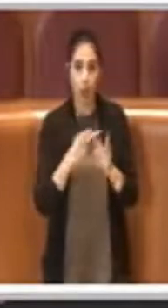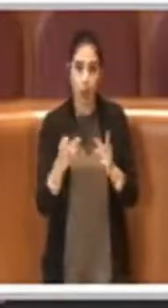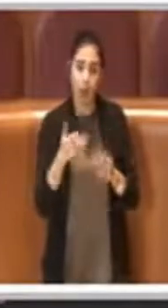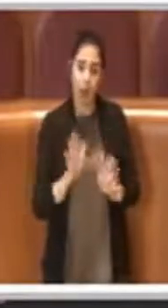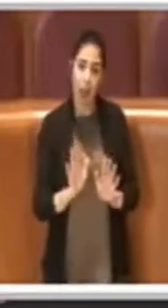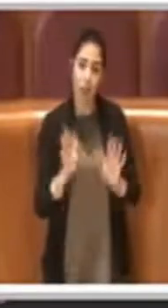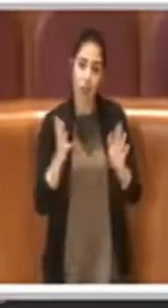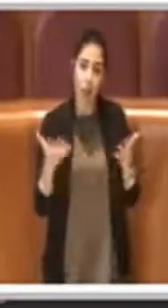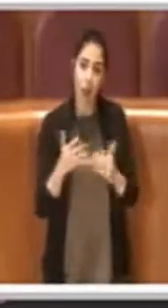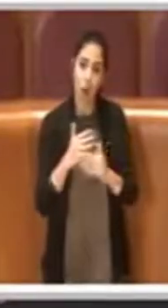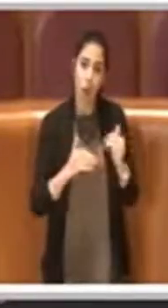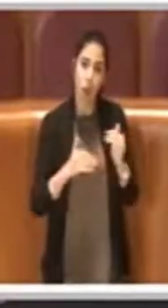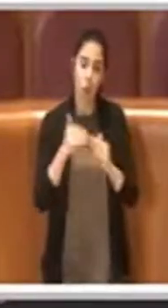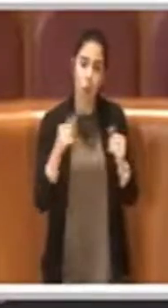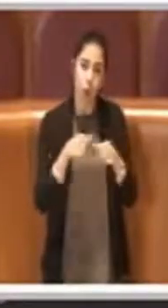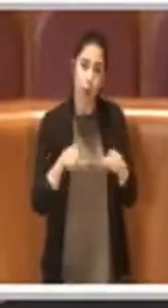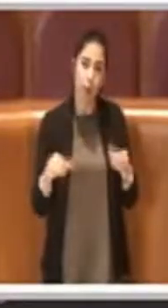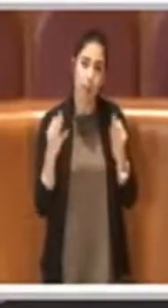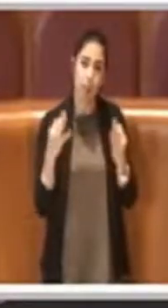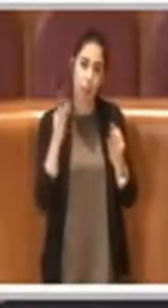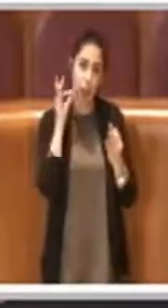futuro, perché è quello che poi